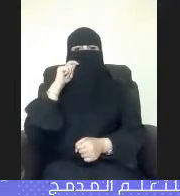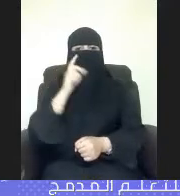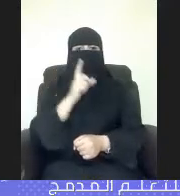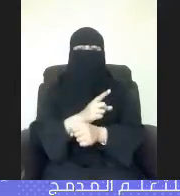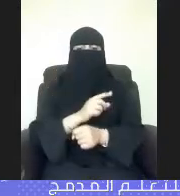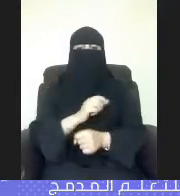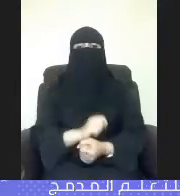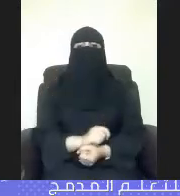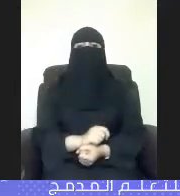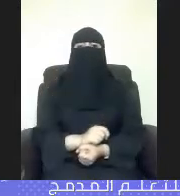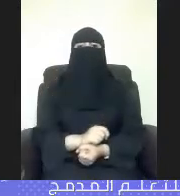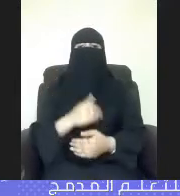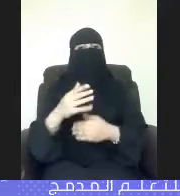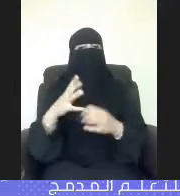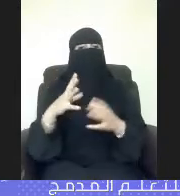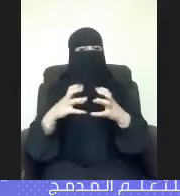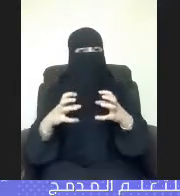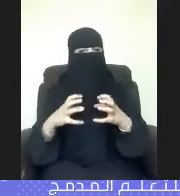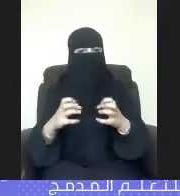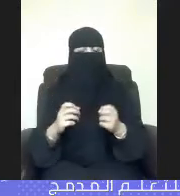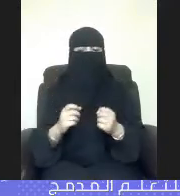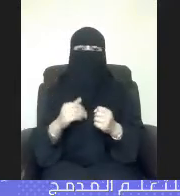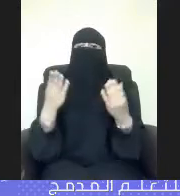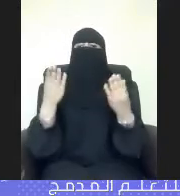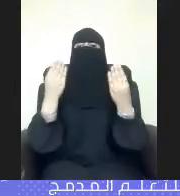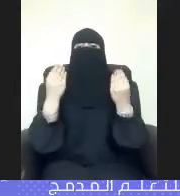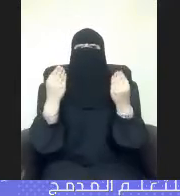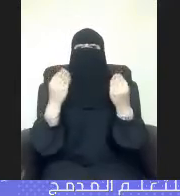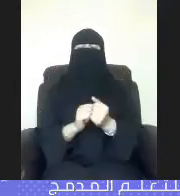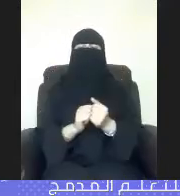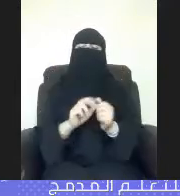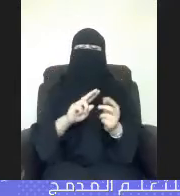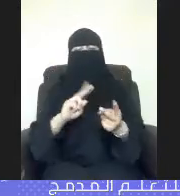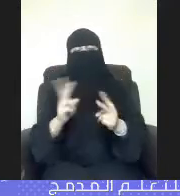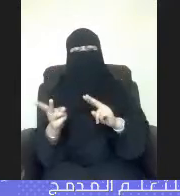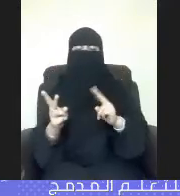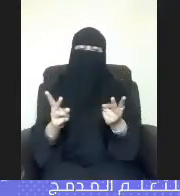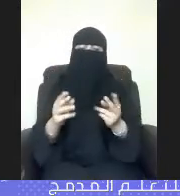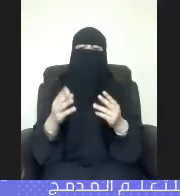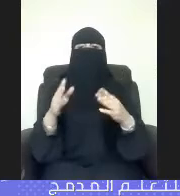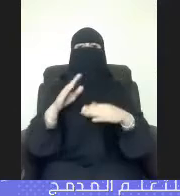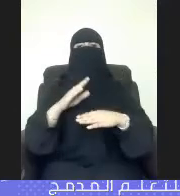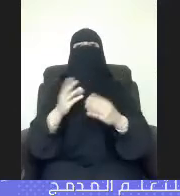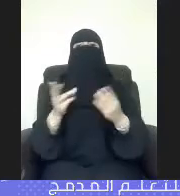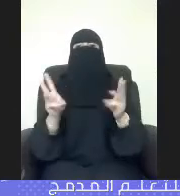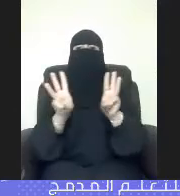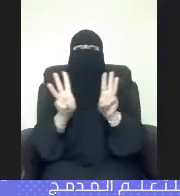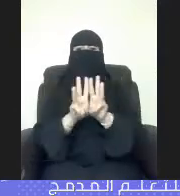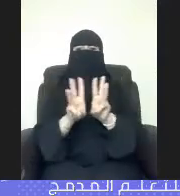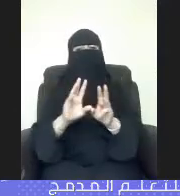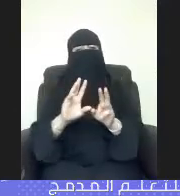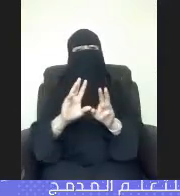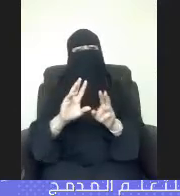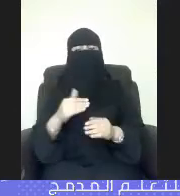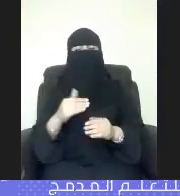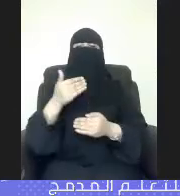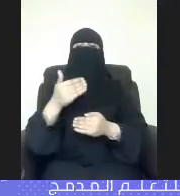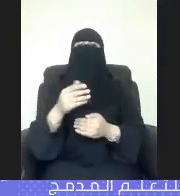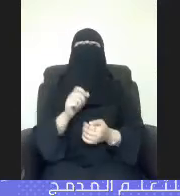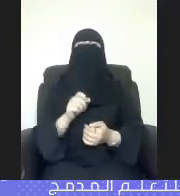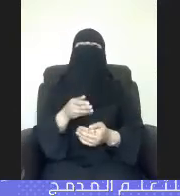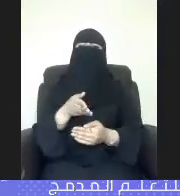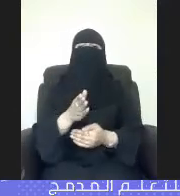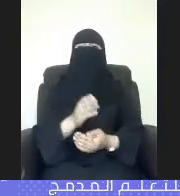التعليم، سواء كانت إلكترونية أو حضورية. ولأن التعلم المدمج اتجاه حديث في